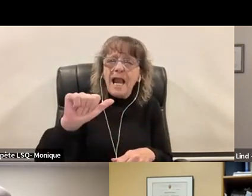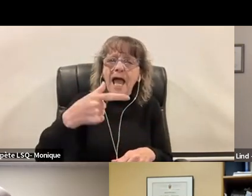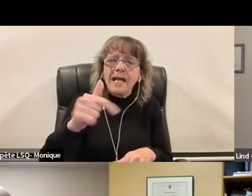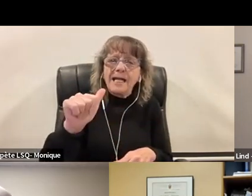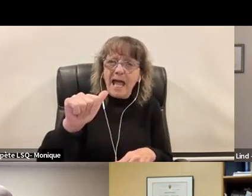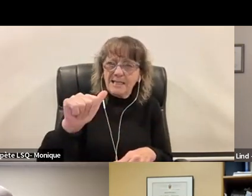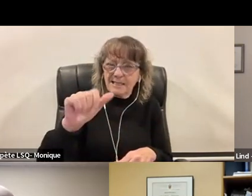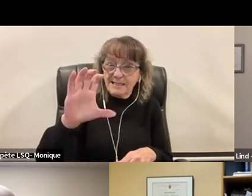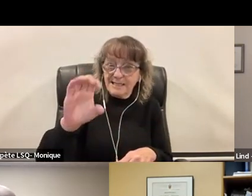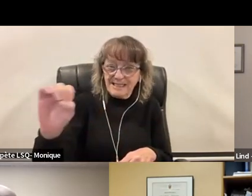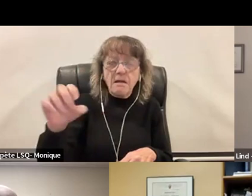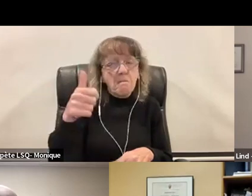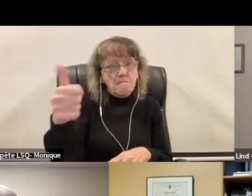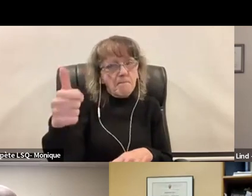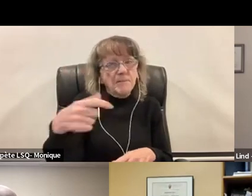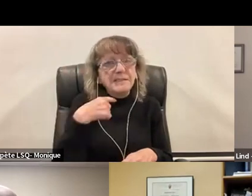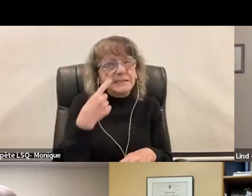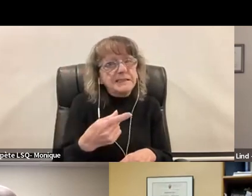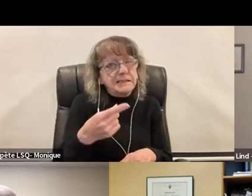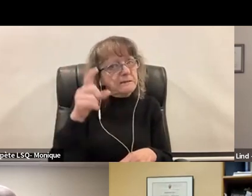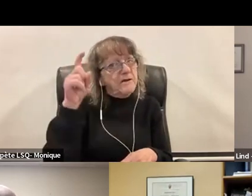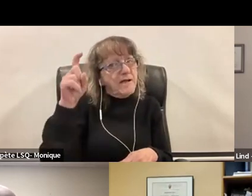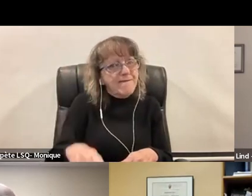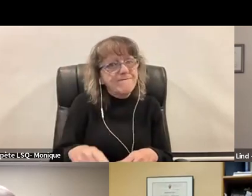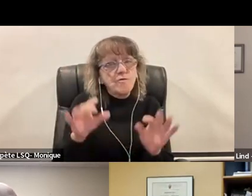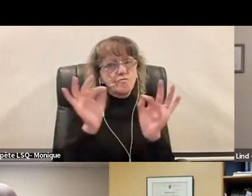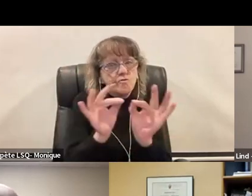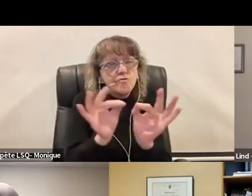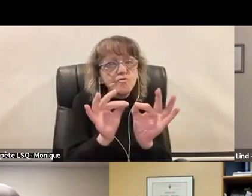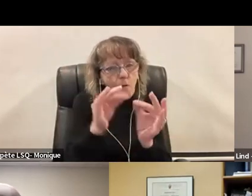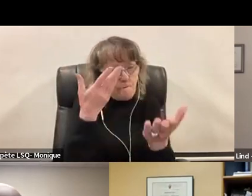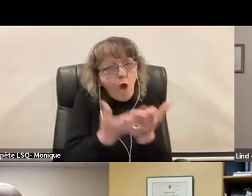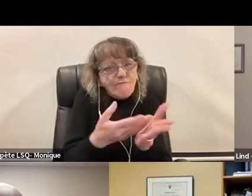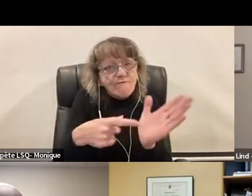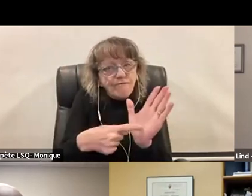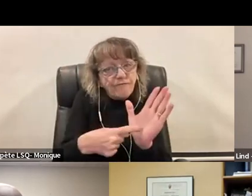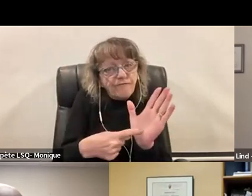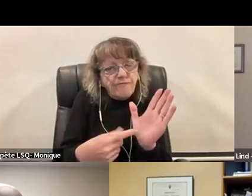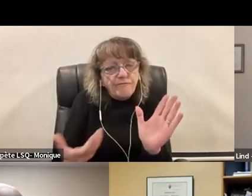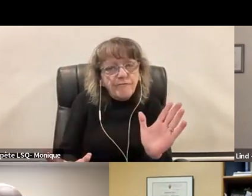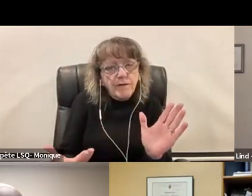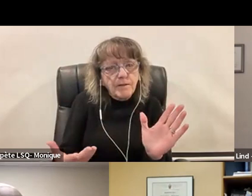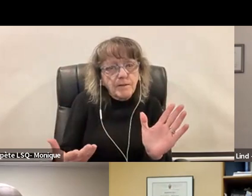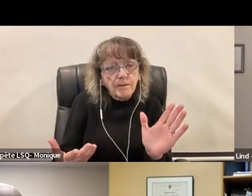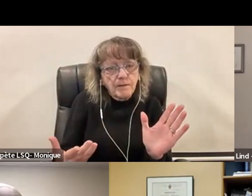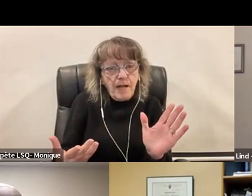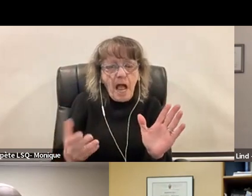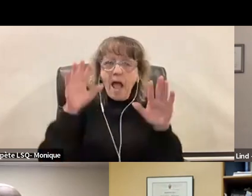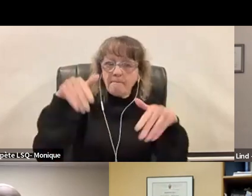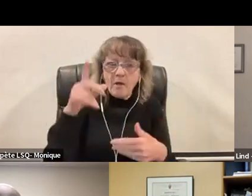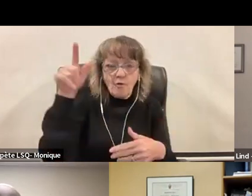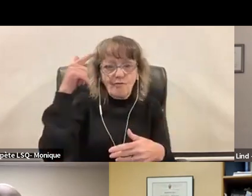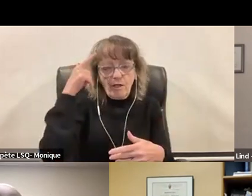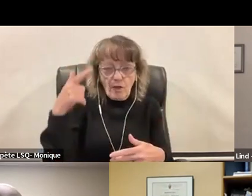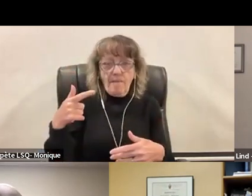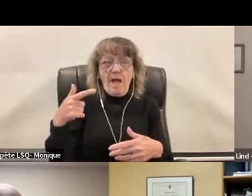même chose. Elle a parlé de l'importance de mettre un coût en dollars, une étiquette avec un prix, pour que peut-être le gouvernement